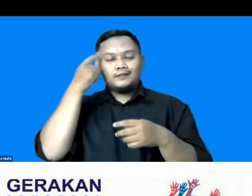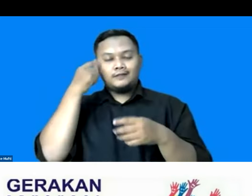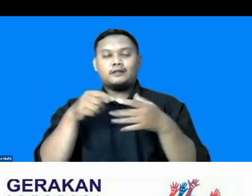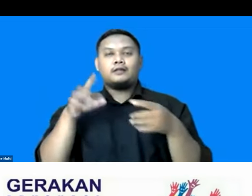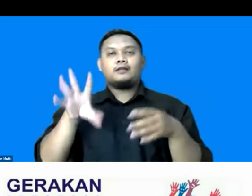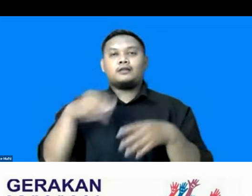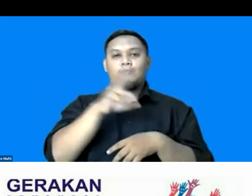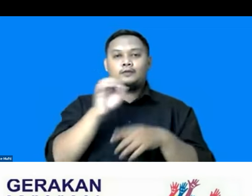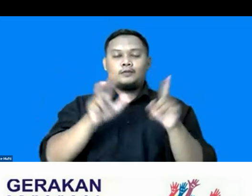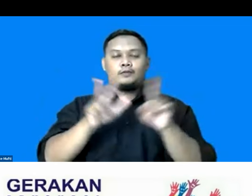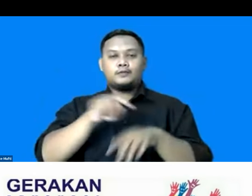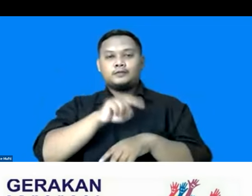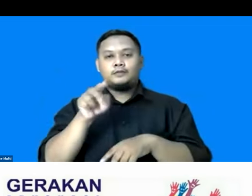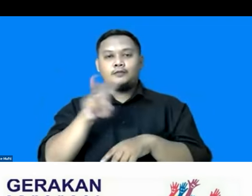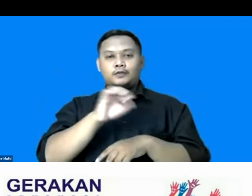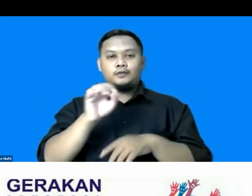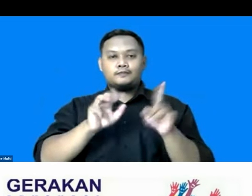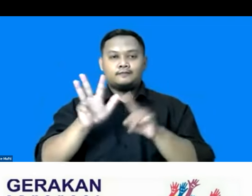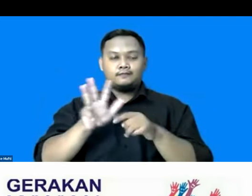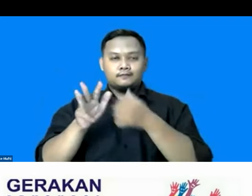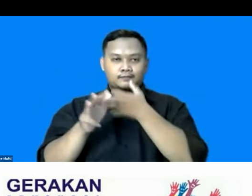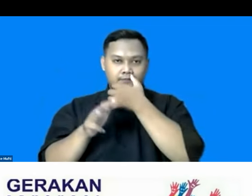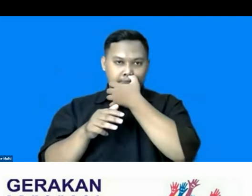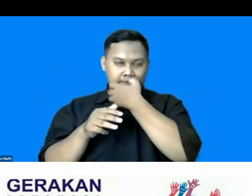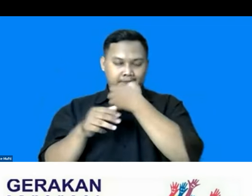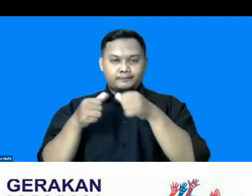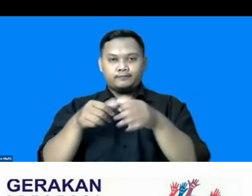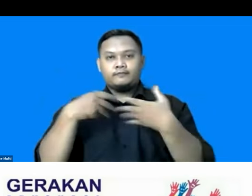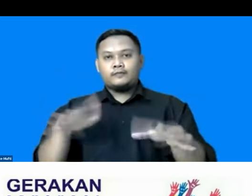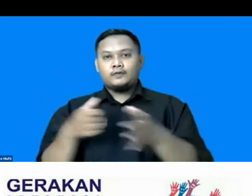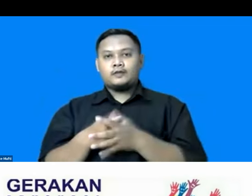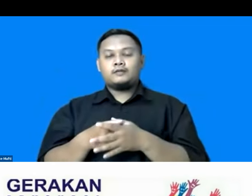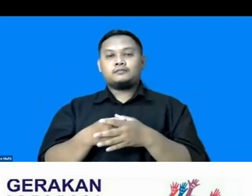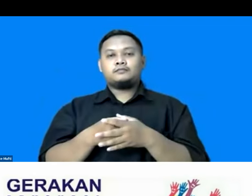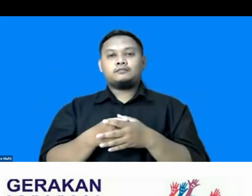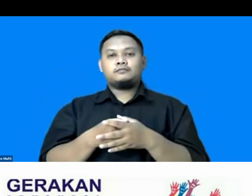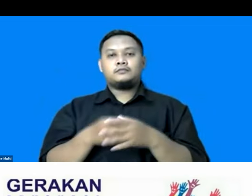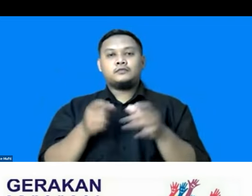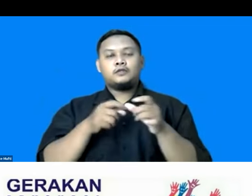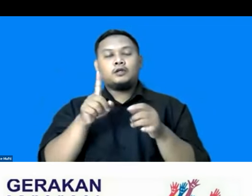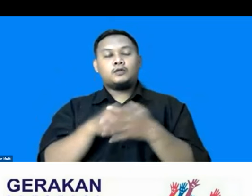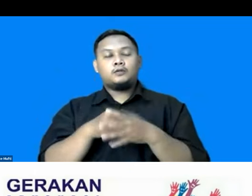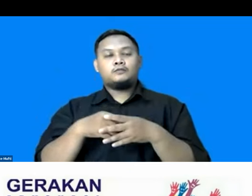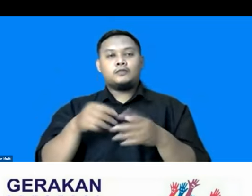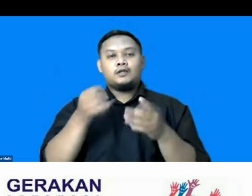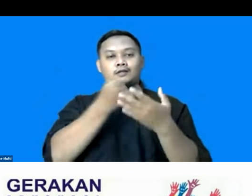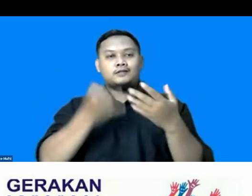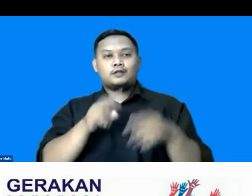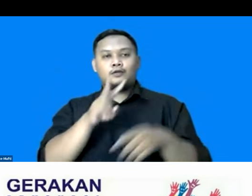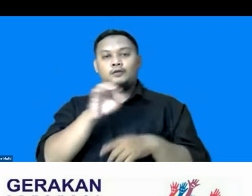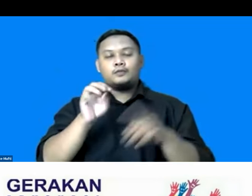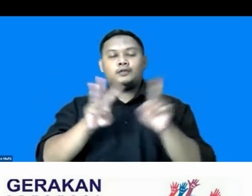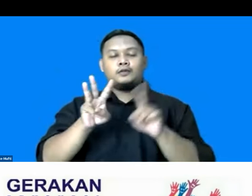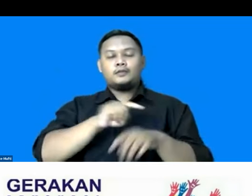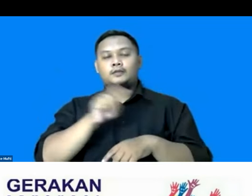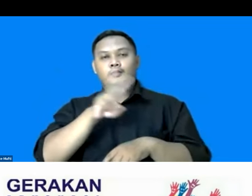Kemudian menyelesaikan Bachelor of Architecture pada tahun 2013 hingga 2017. Selanjutnya